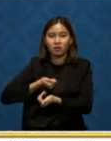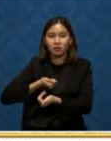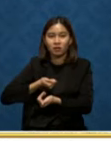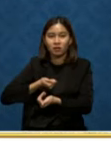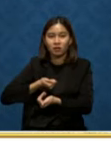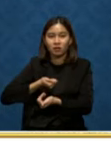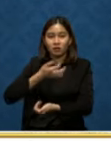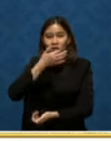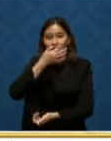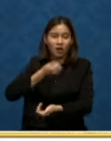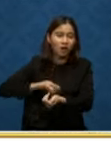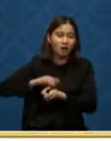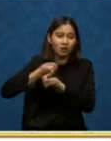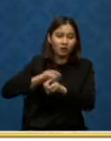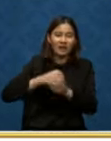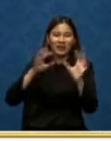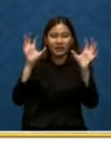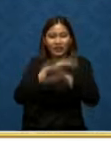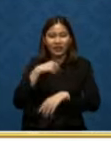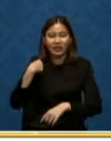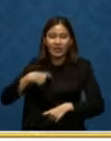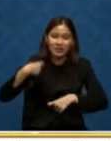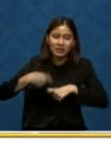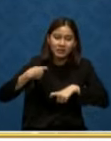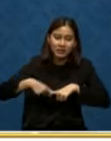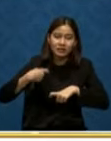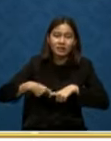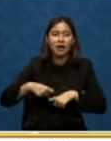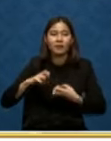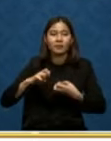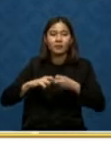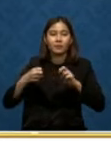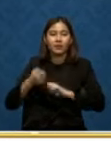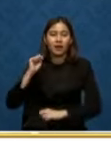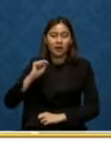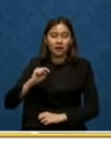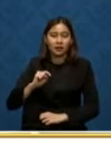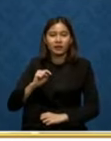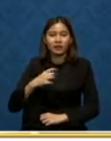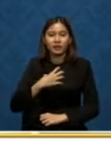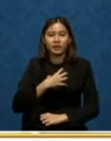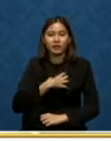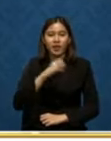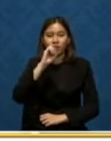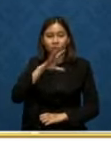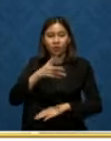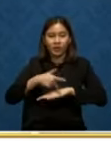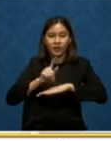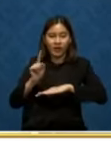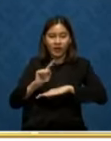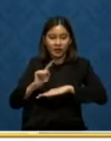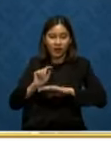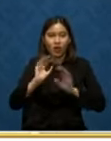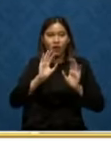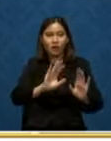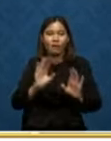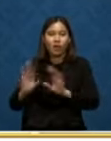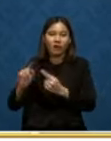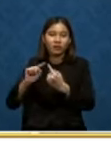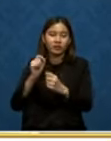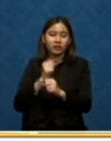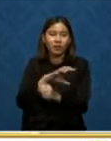เกษตรกรออกมาตลอดเวลาเพราะงั้นแล้วสิ่งที่เป็นปัญหาอย่างนี้ผมอยากนำเรียนท่านประธานนะครับฝากถึงหน่วยงานที่